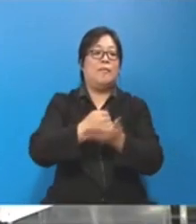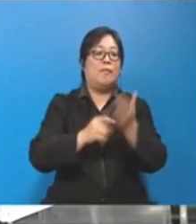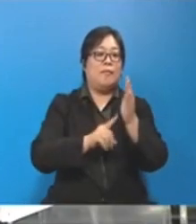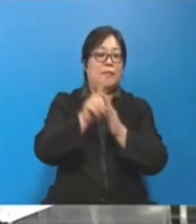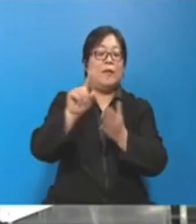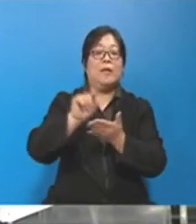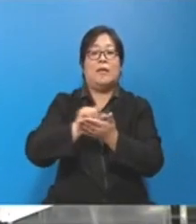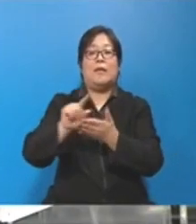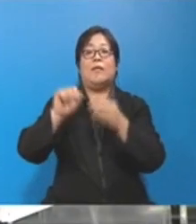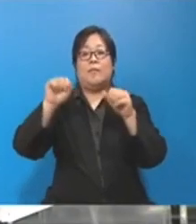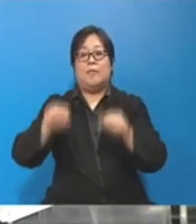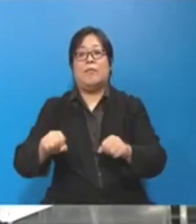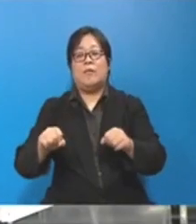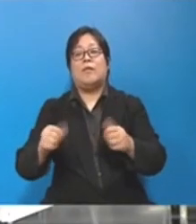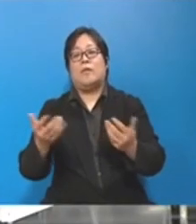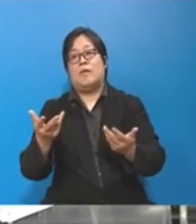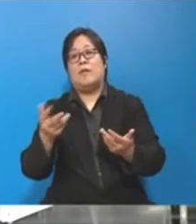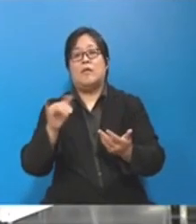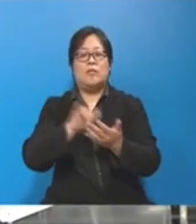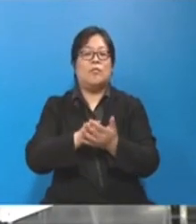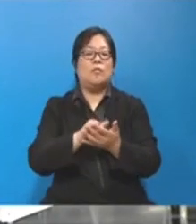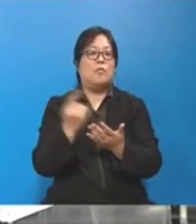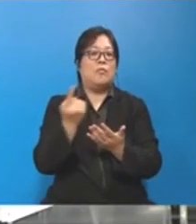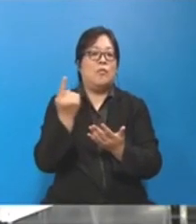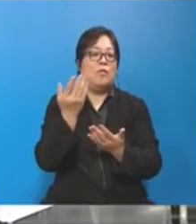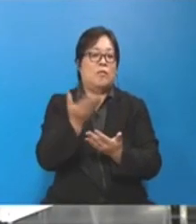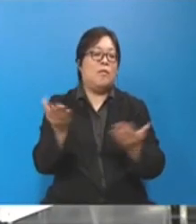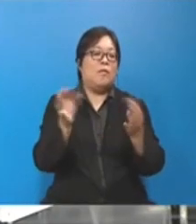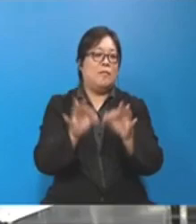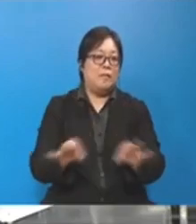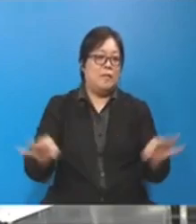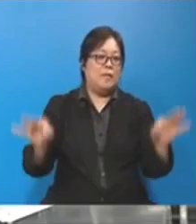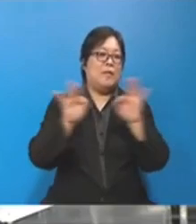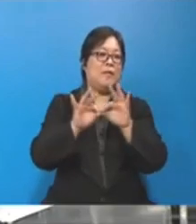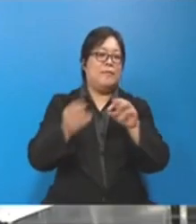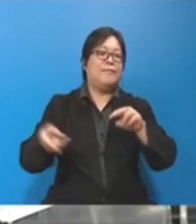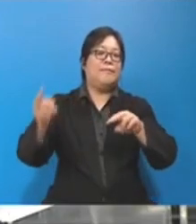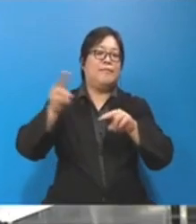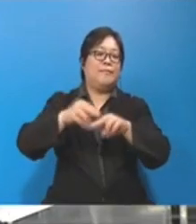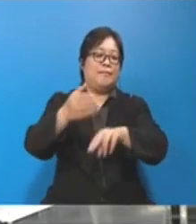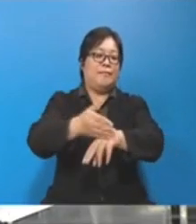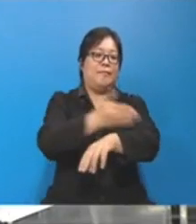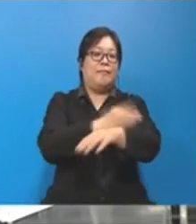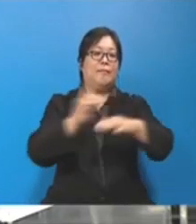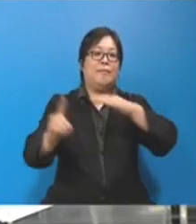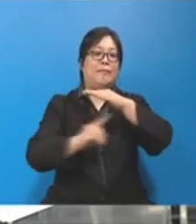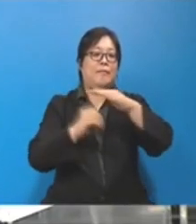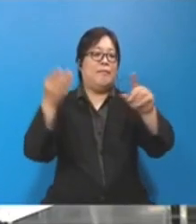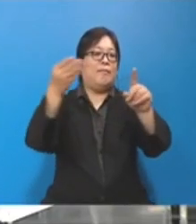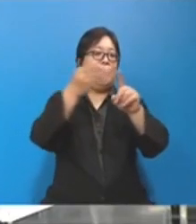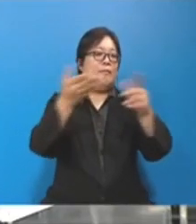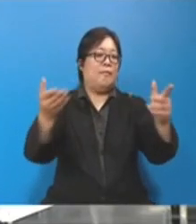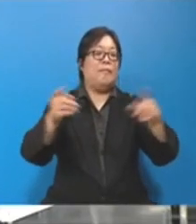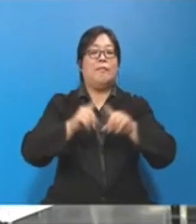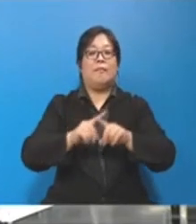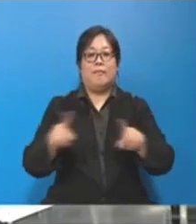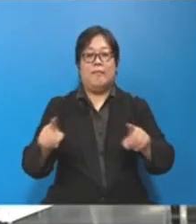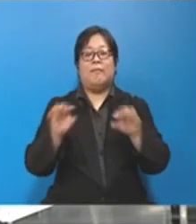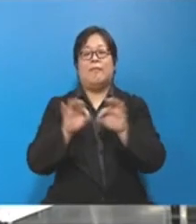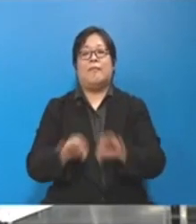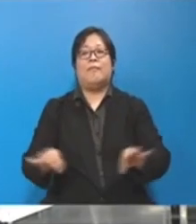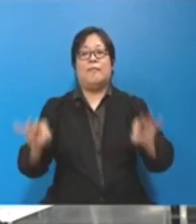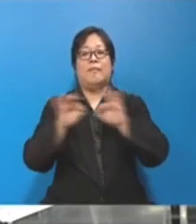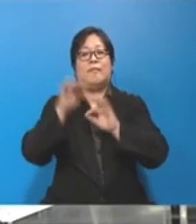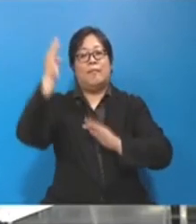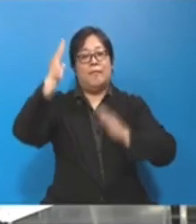gaji boleh menjadi salah satu instrumen yang berpotensi untuk menambah baik daftar ke arah itu namun penting